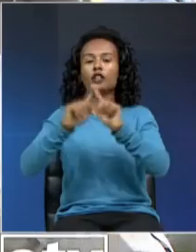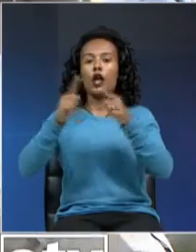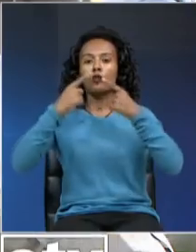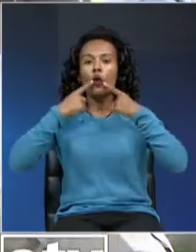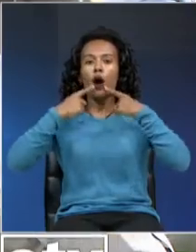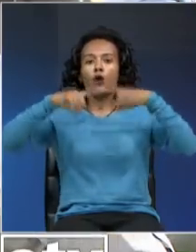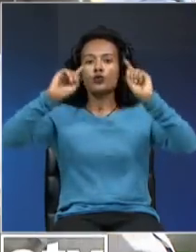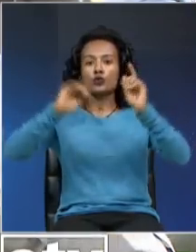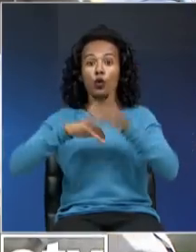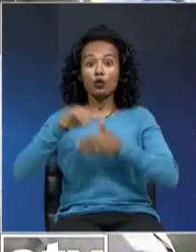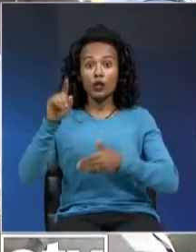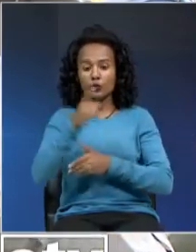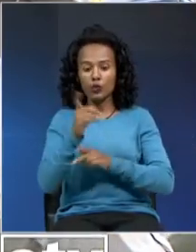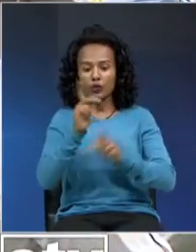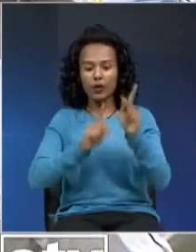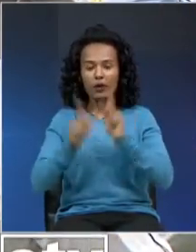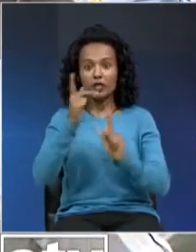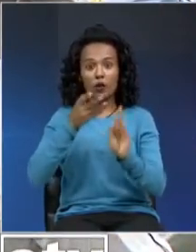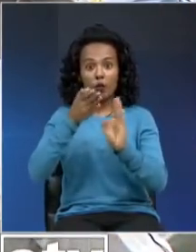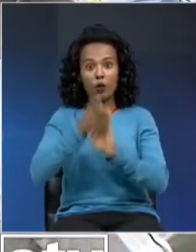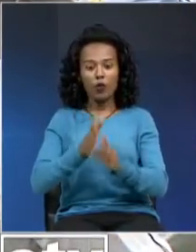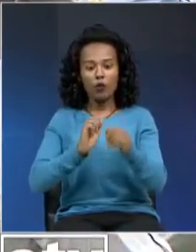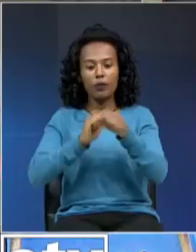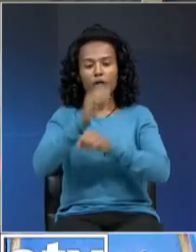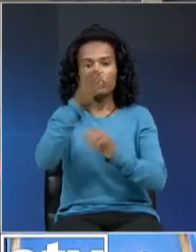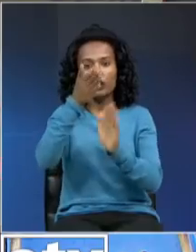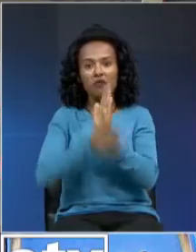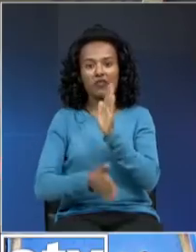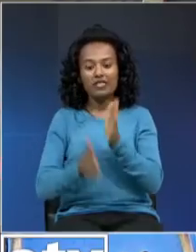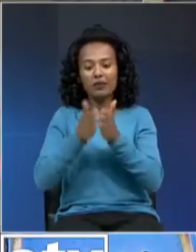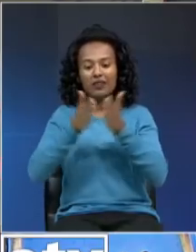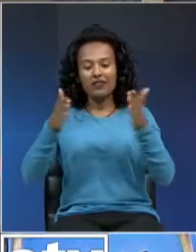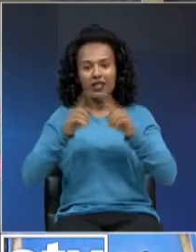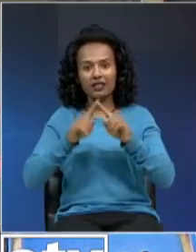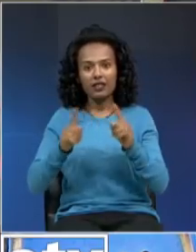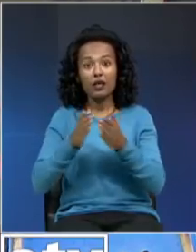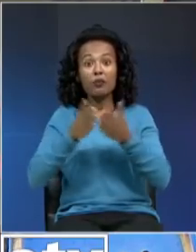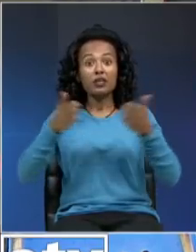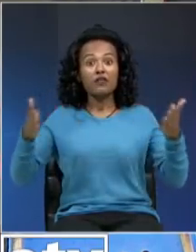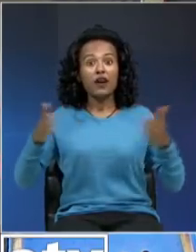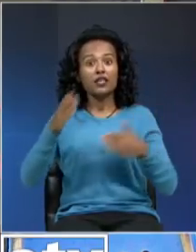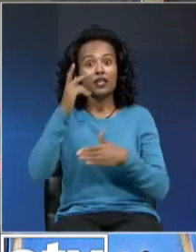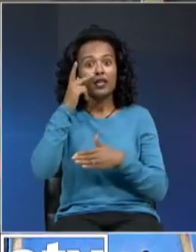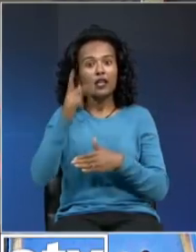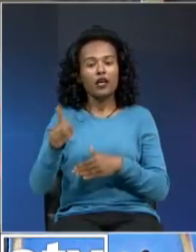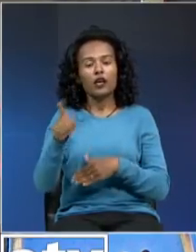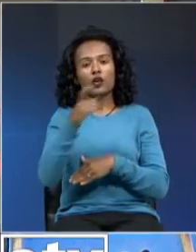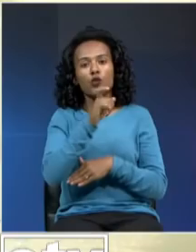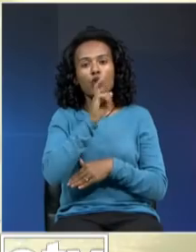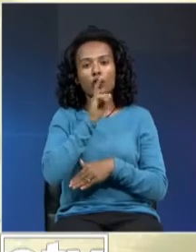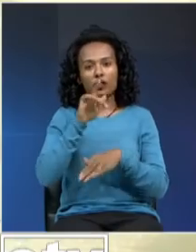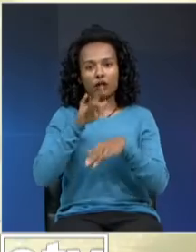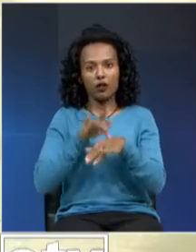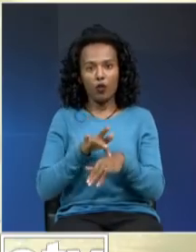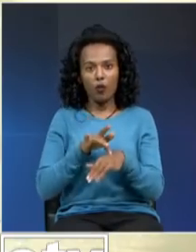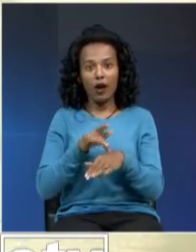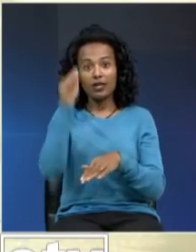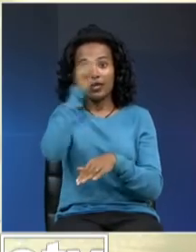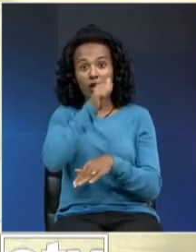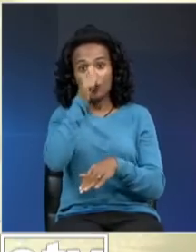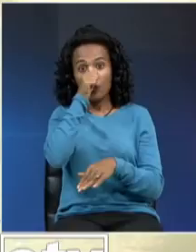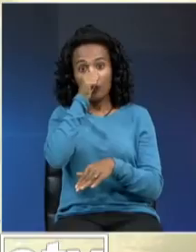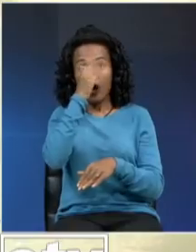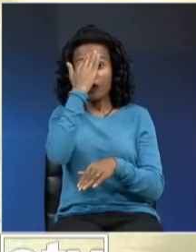አዋጆች ያወጣች ቢሆንም በህብረተሰቡ ዘንድ መልእክቱን የመፈጸም ክፍተት ግን በስፋት እየተስተዋለ እንዳለም ተጠቁሟል።